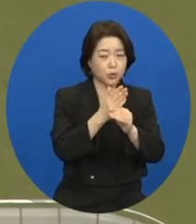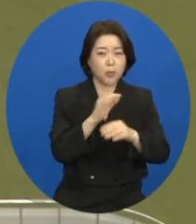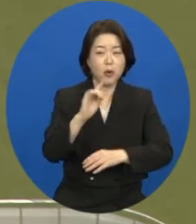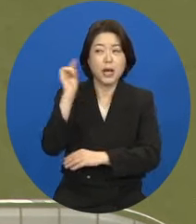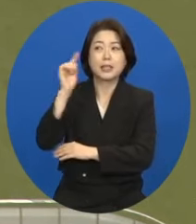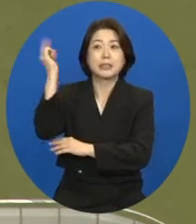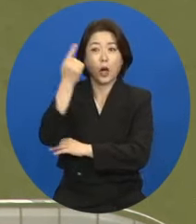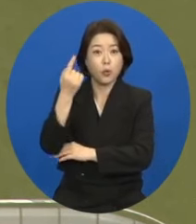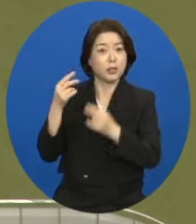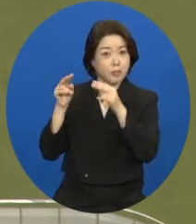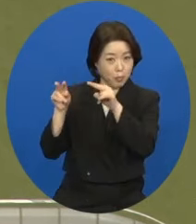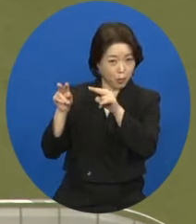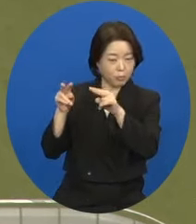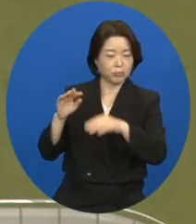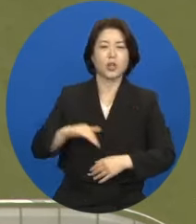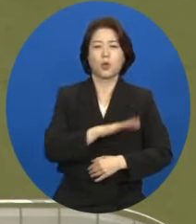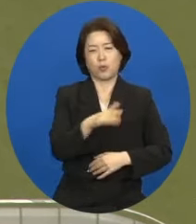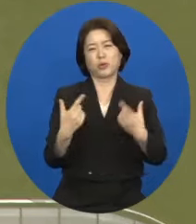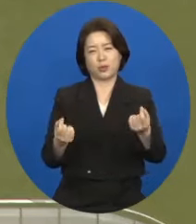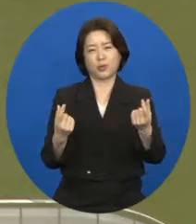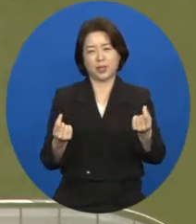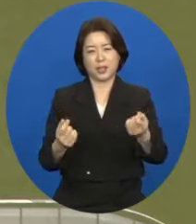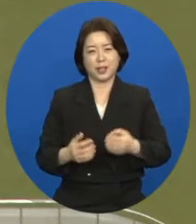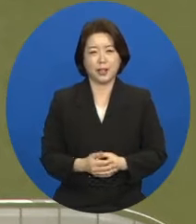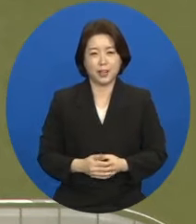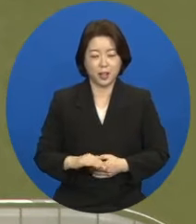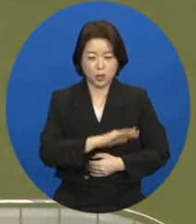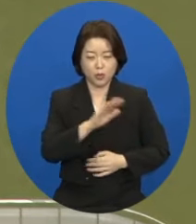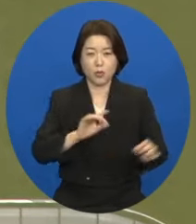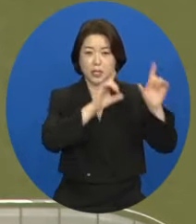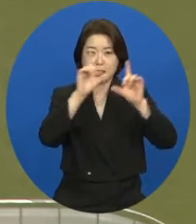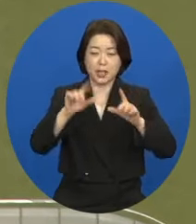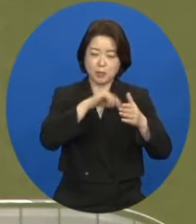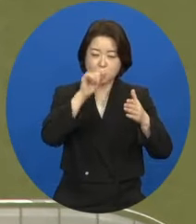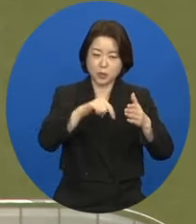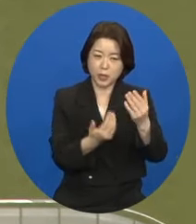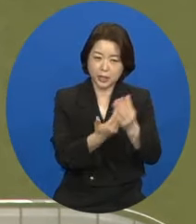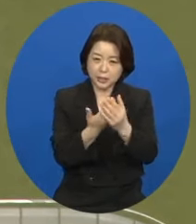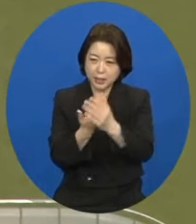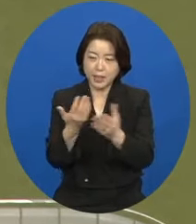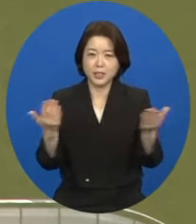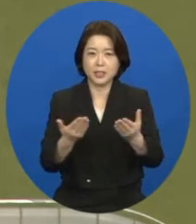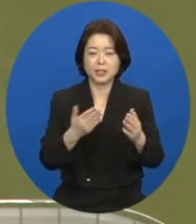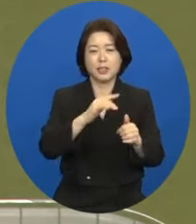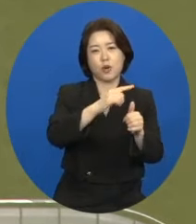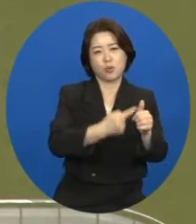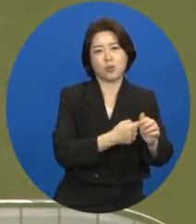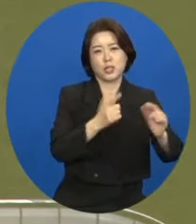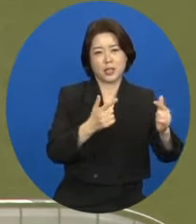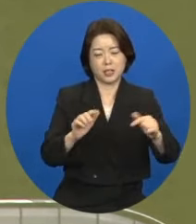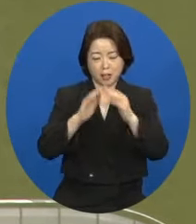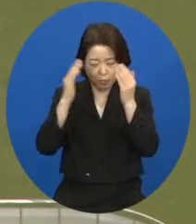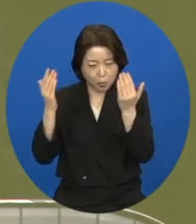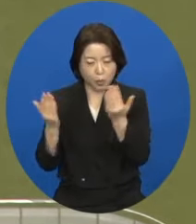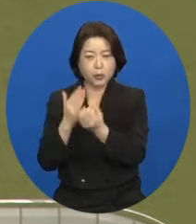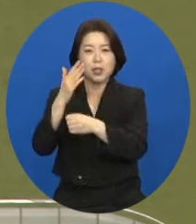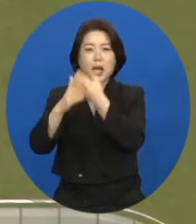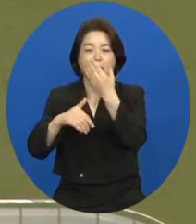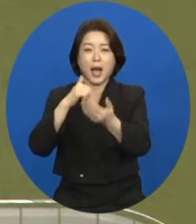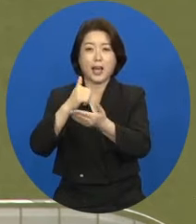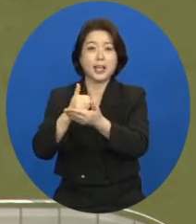우리도 마찬가지입니다. 우리의 삶이 일어나는 사건들이 우연히 일어난 것이 아니라 그 모든 것이 하나님의